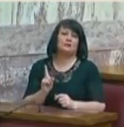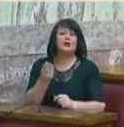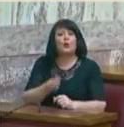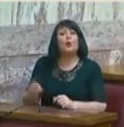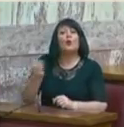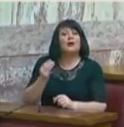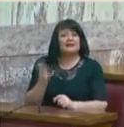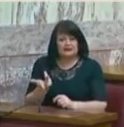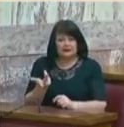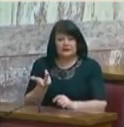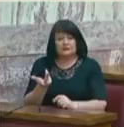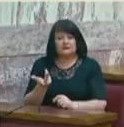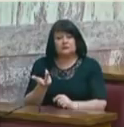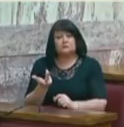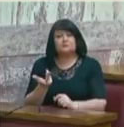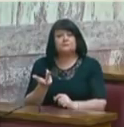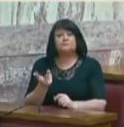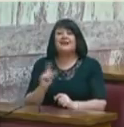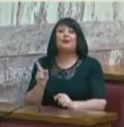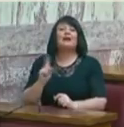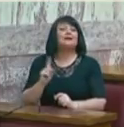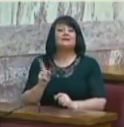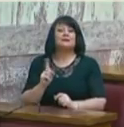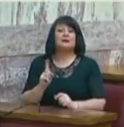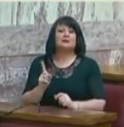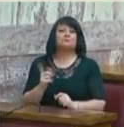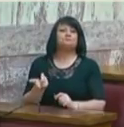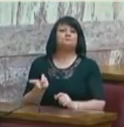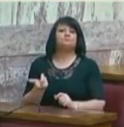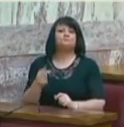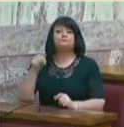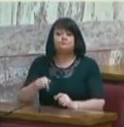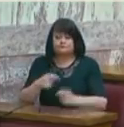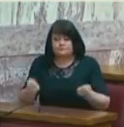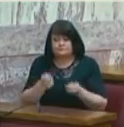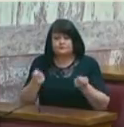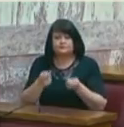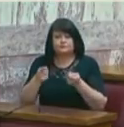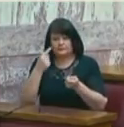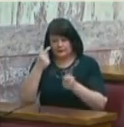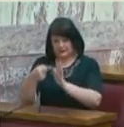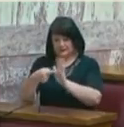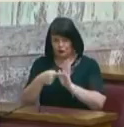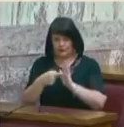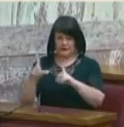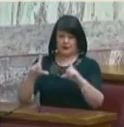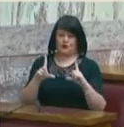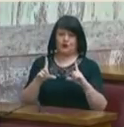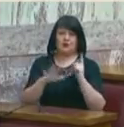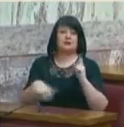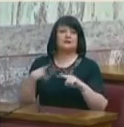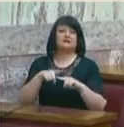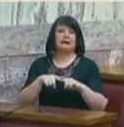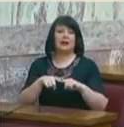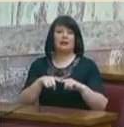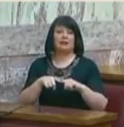περισσότερο δεν ήταν αυτή η εξέλιξη που προδίκαζε η εικόνα της χώρας στο